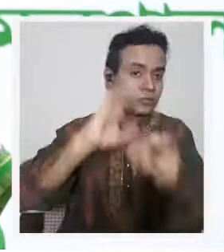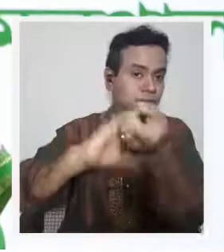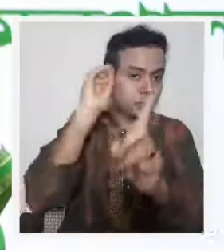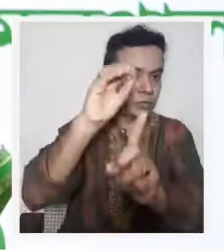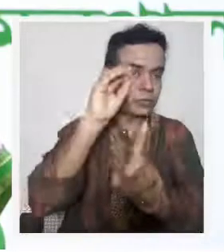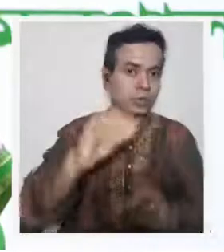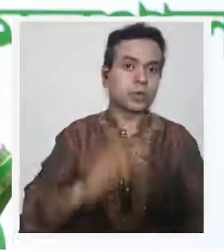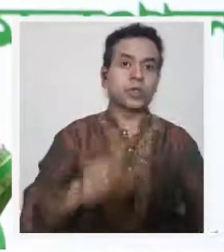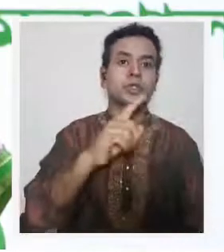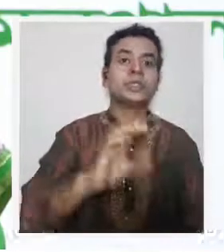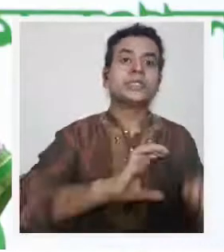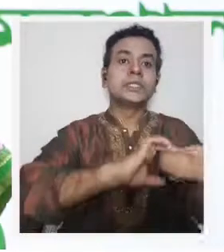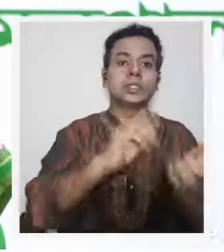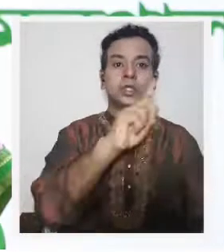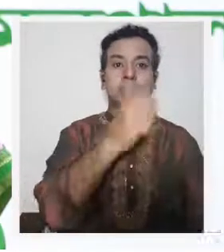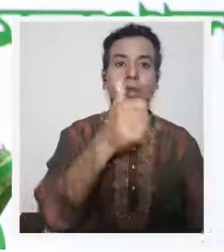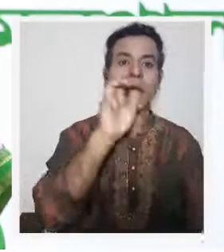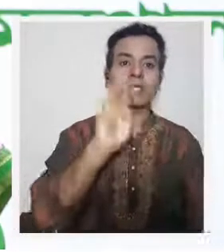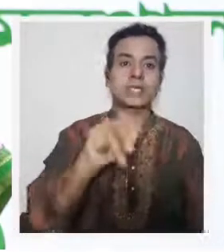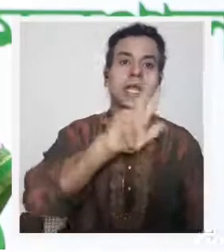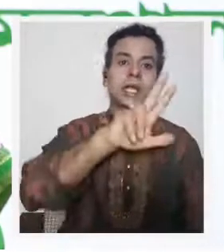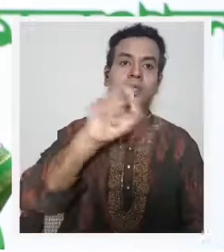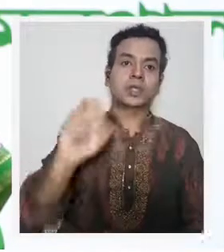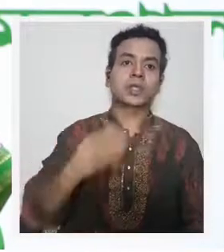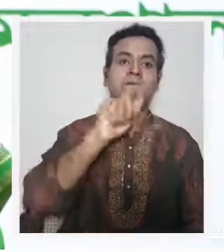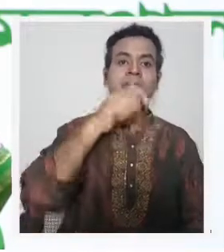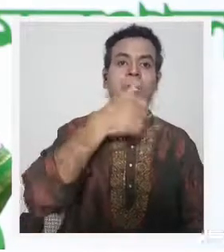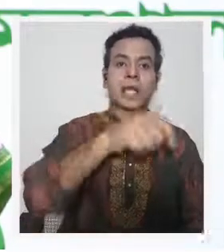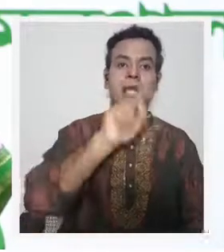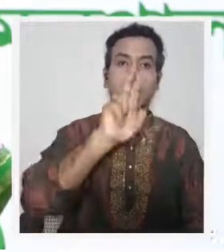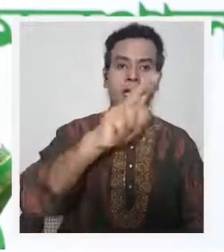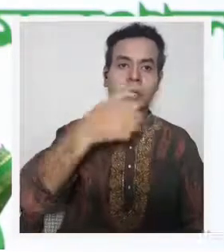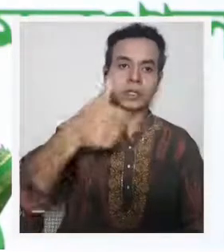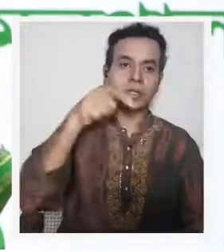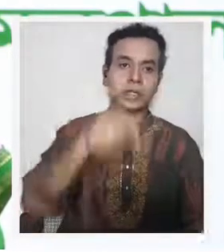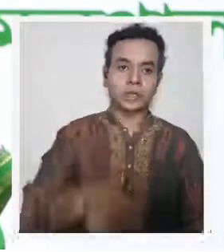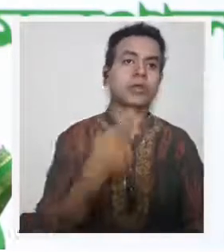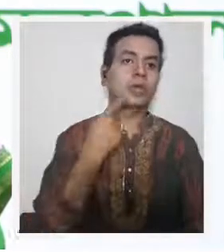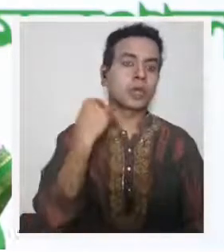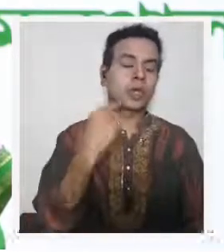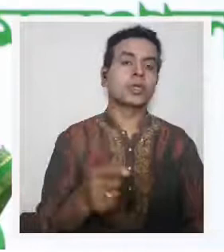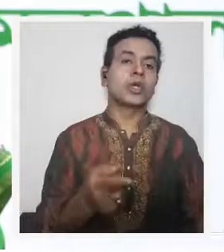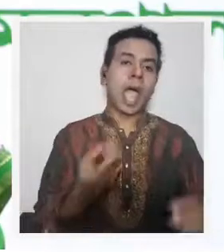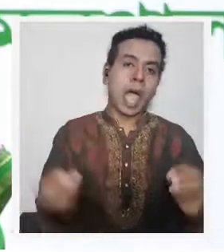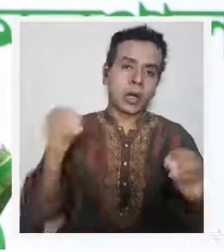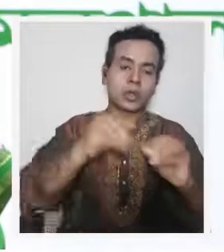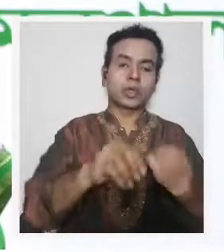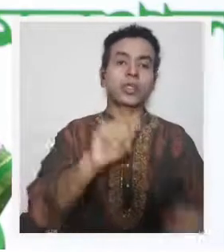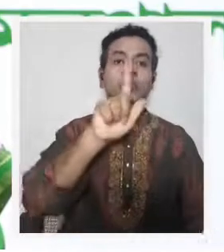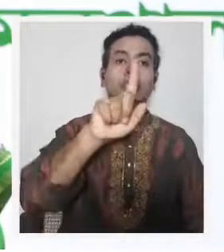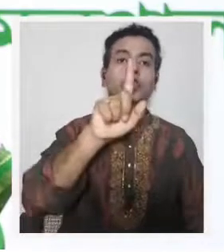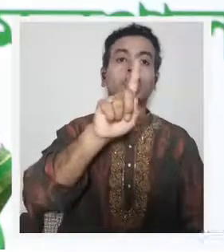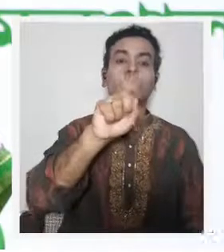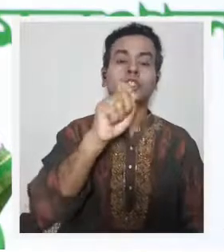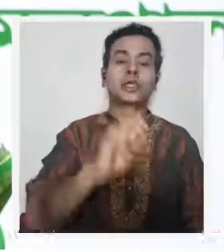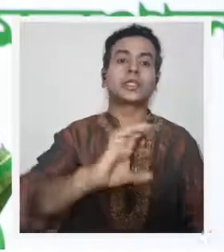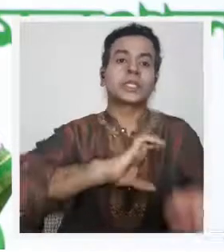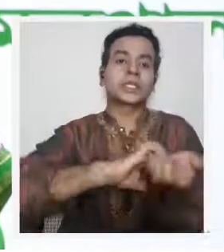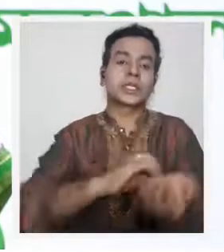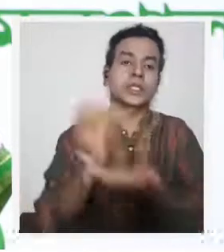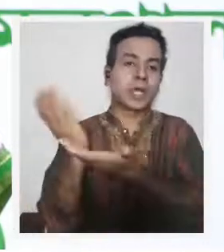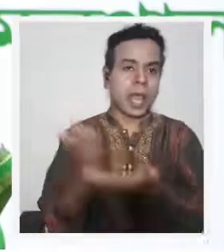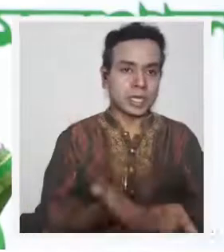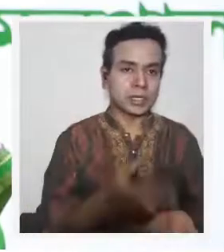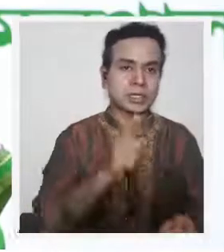76,61,361টি। অনলাইন প্ল্যাটফর্ম মুক্ত পাঠে হটলাইন সেবা দেওয়ার জন্য প্রশিক্ষণপ্রাপ্ত চিকিৎসক 16,168 জন, গত